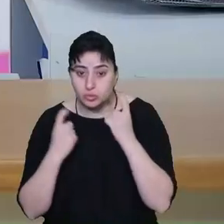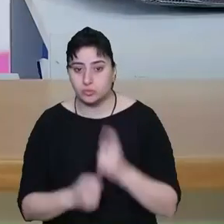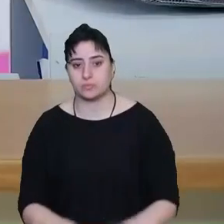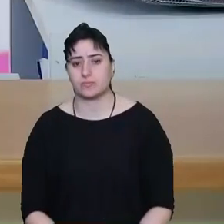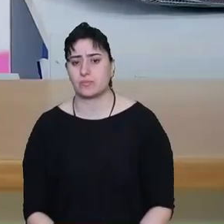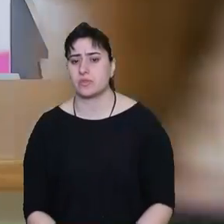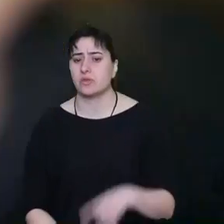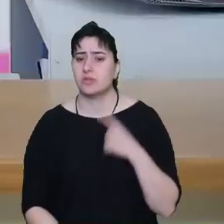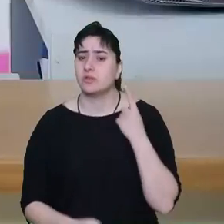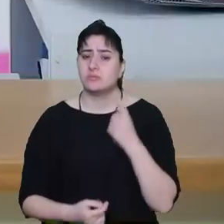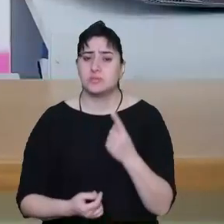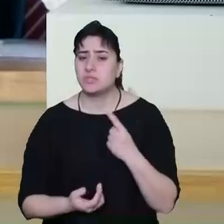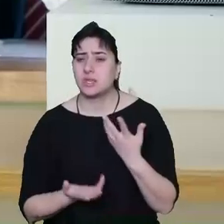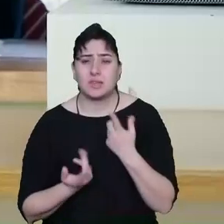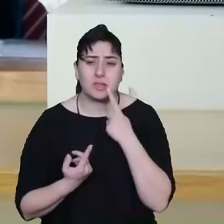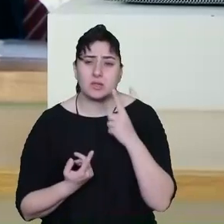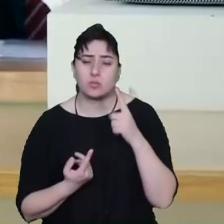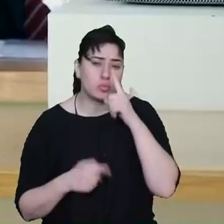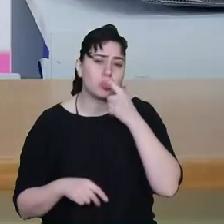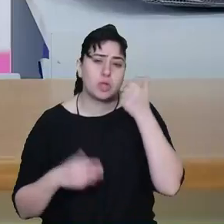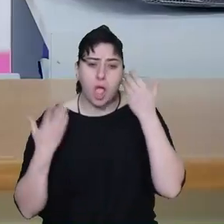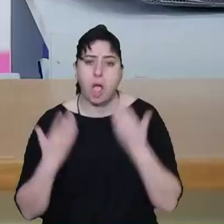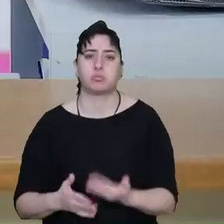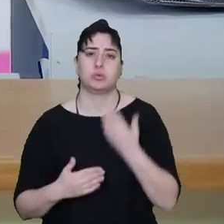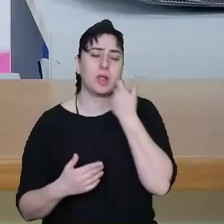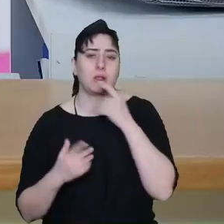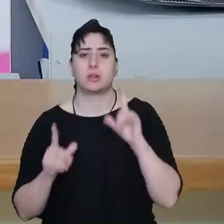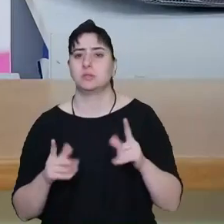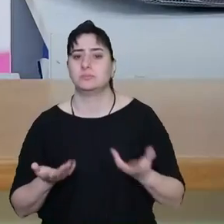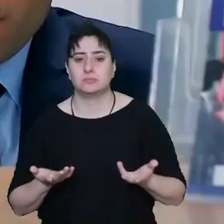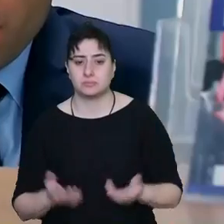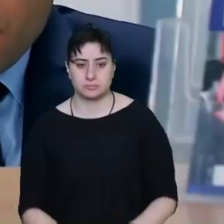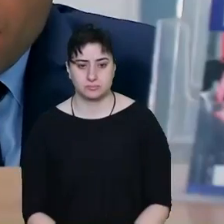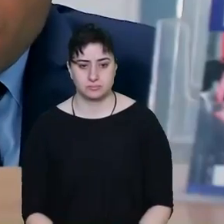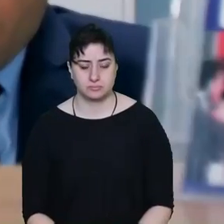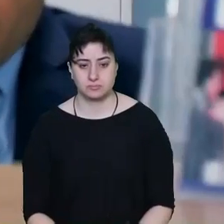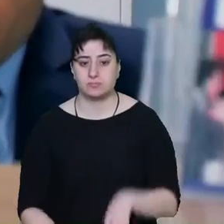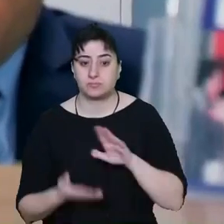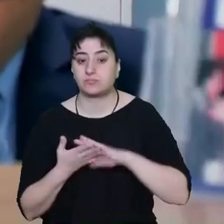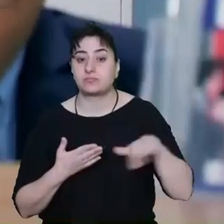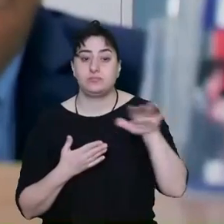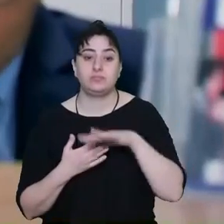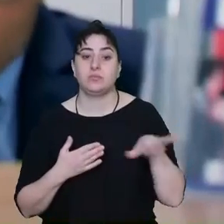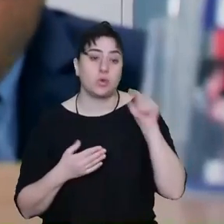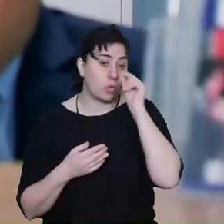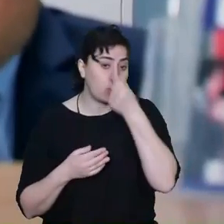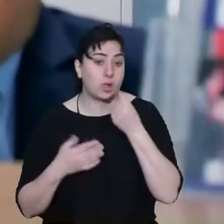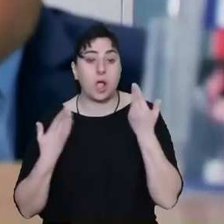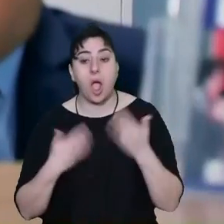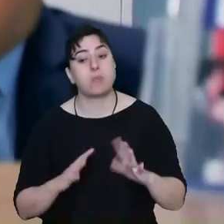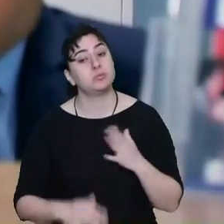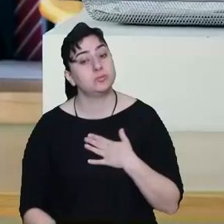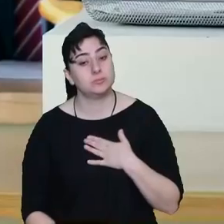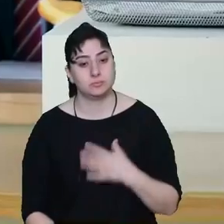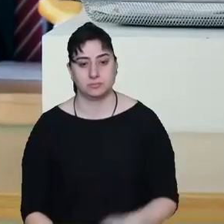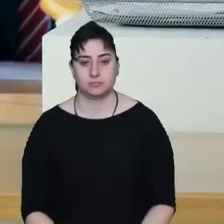Ya nasıl bir yalan söylesek ki müdür bey, evet yalan desin ve kabul etmek zorunda kalsın. Arkadaşlar, kolay kolay kabul etmem,